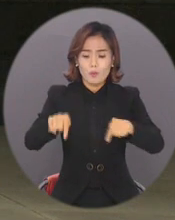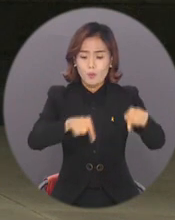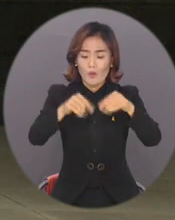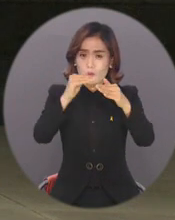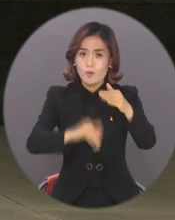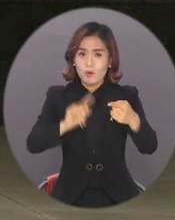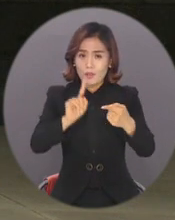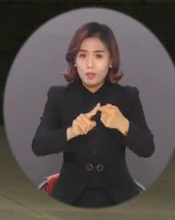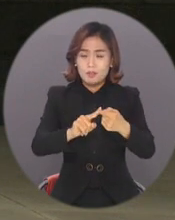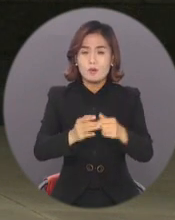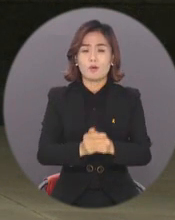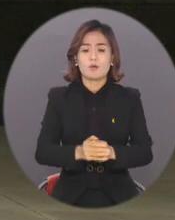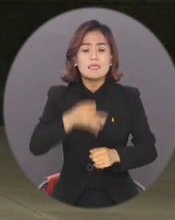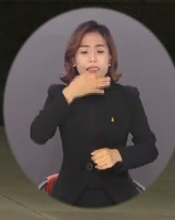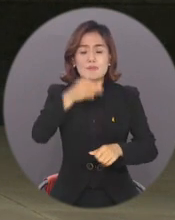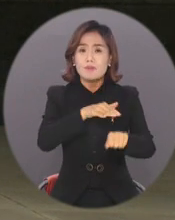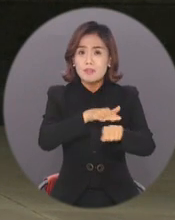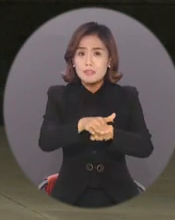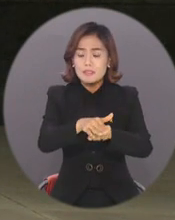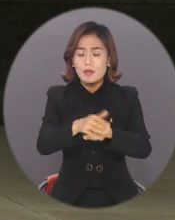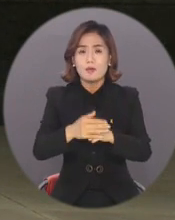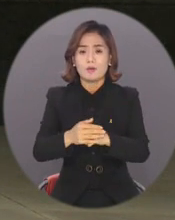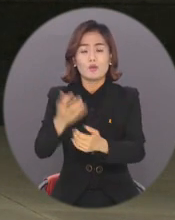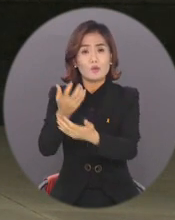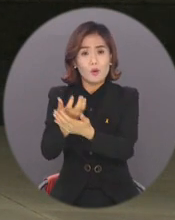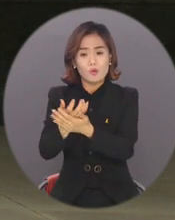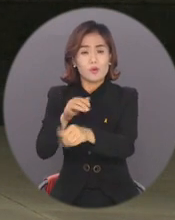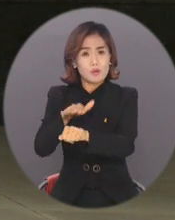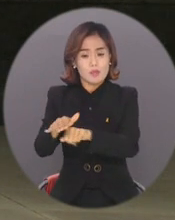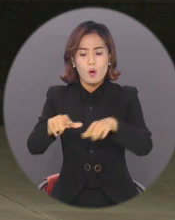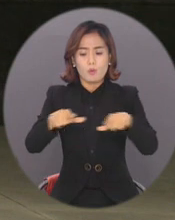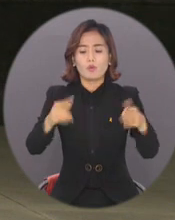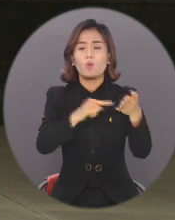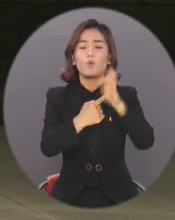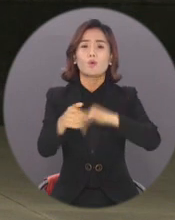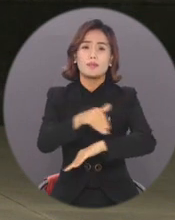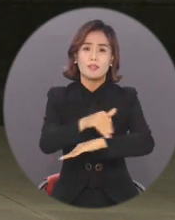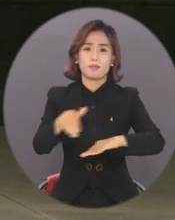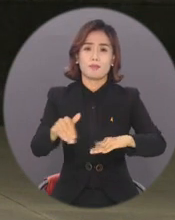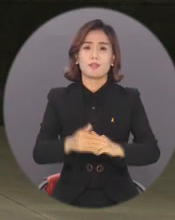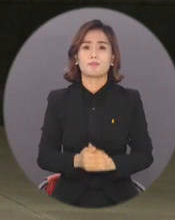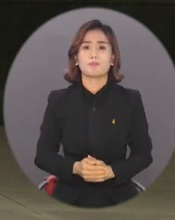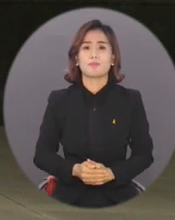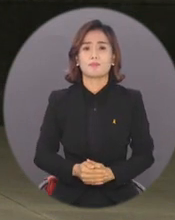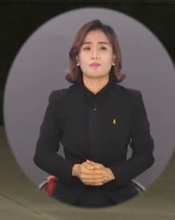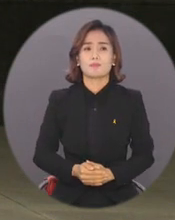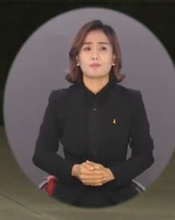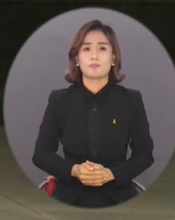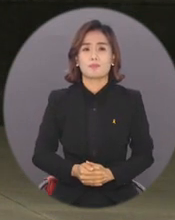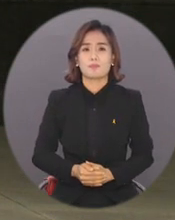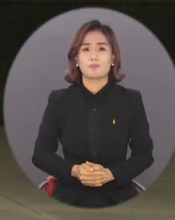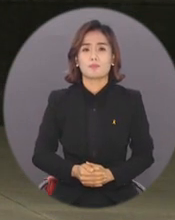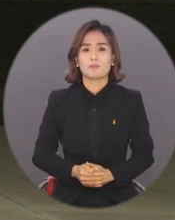녹음 내용을 조만간 음성 파일과 녹취록 형태로 일반에 공개할 예정입니다. MBC 뉴스